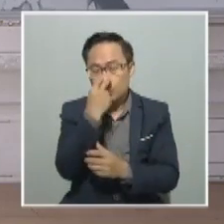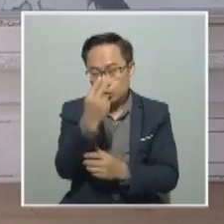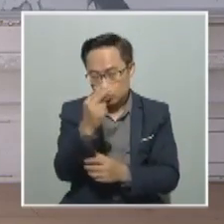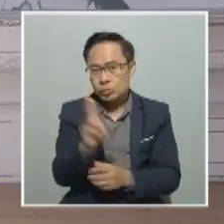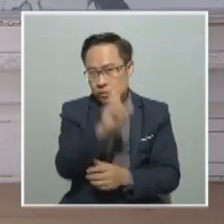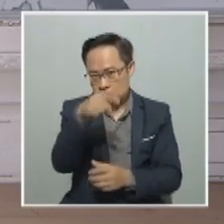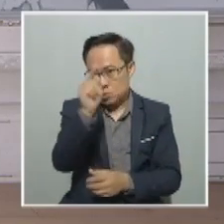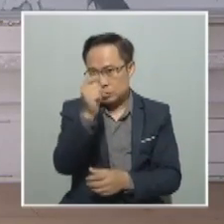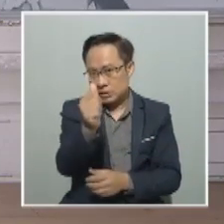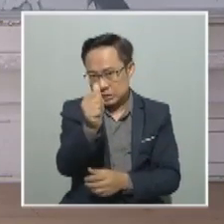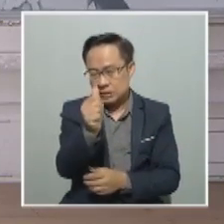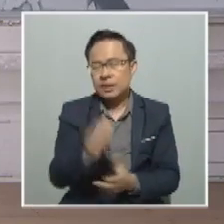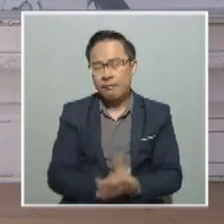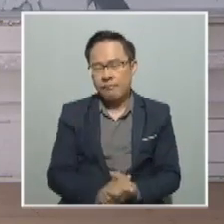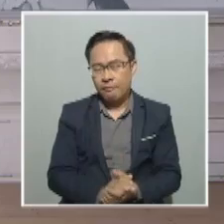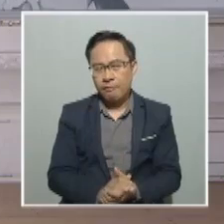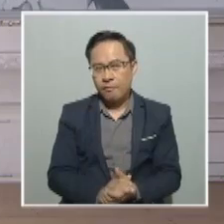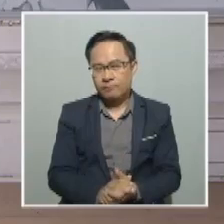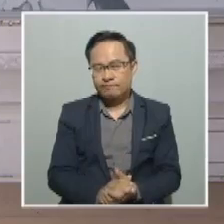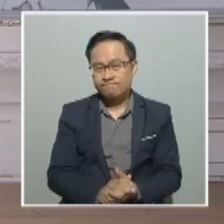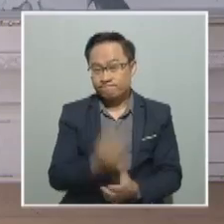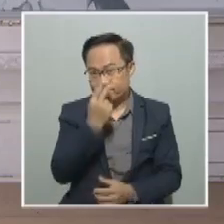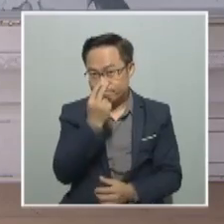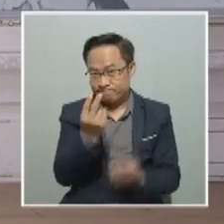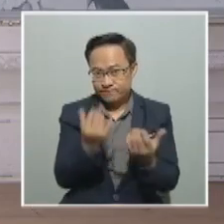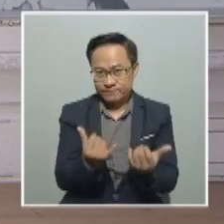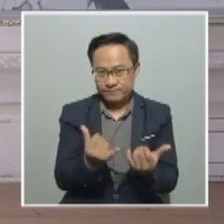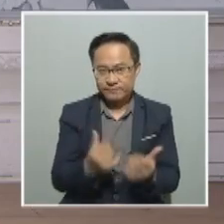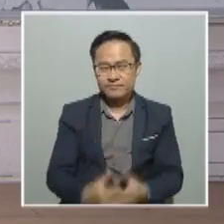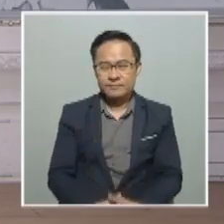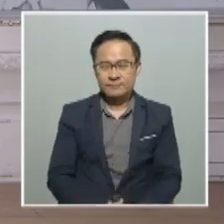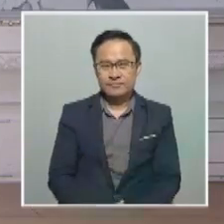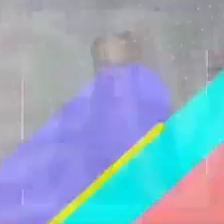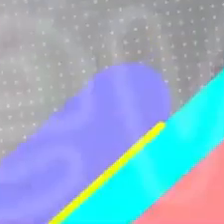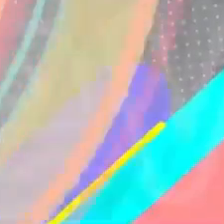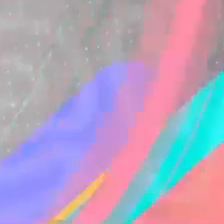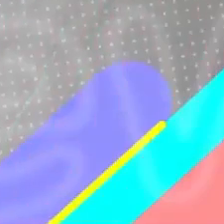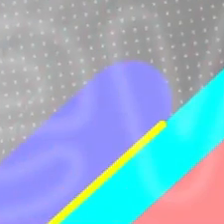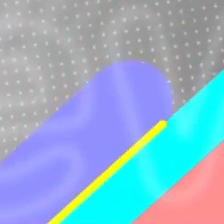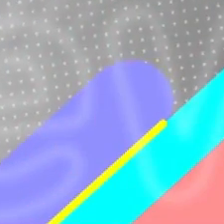ว่าทำให้คุณเนี่ยใช้ได้อย่างสบายใจแน่นอนไปชมพร้อมกันเลยค่ะ